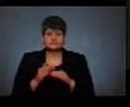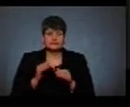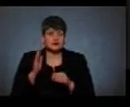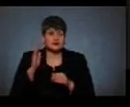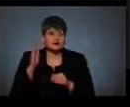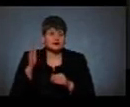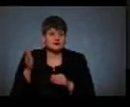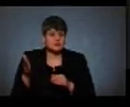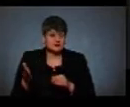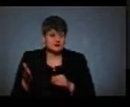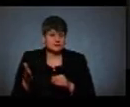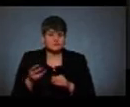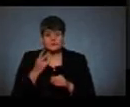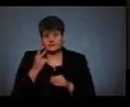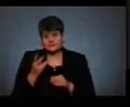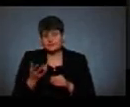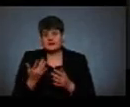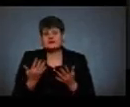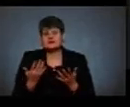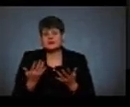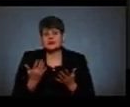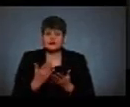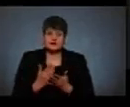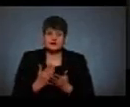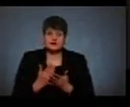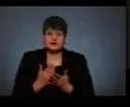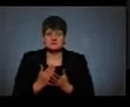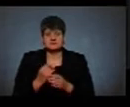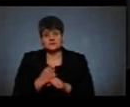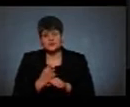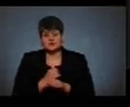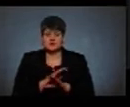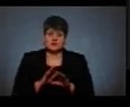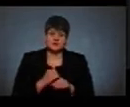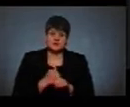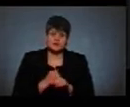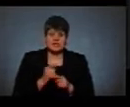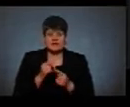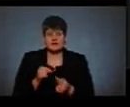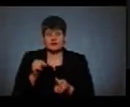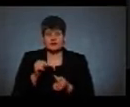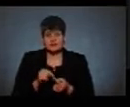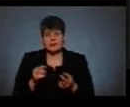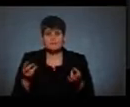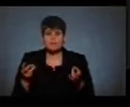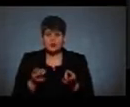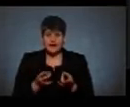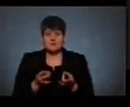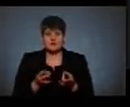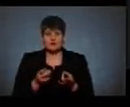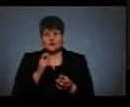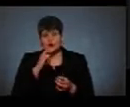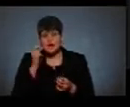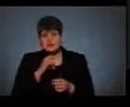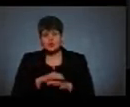в практичному застосуванні буде видно, наскільки він є чи не є дієвим і наскільки він відповідає потребам і